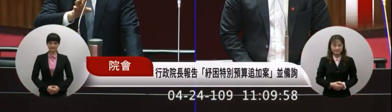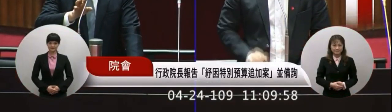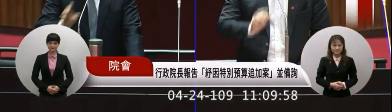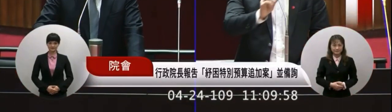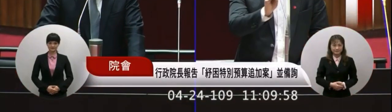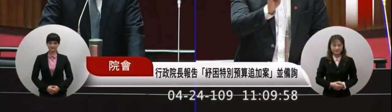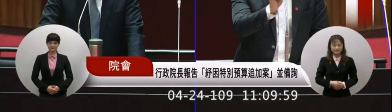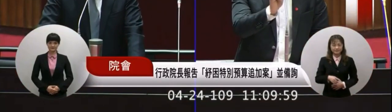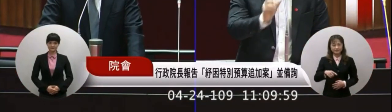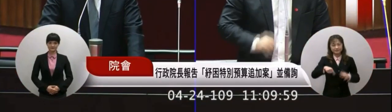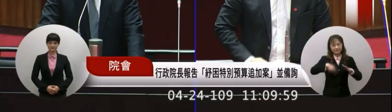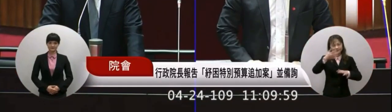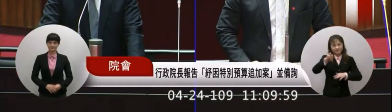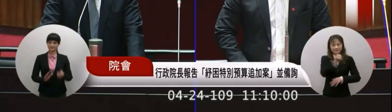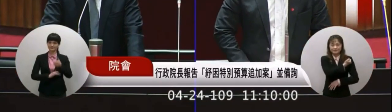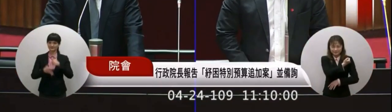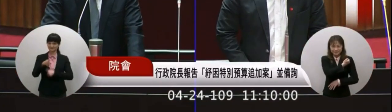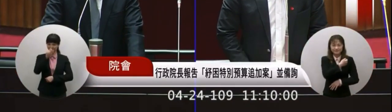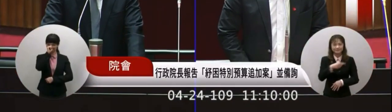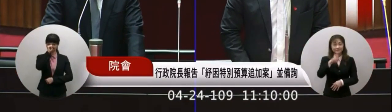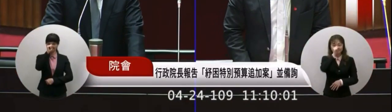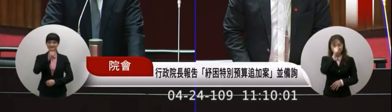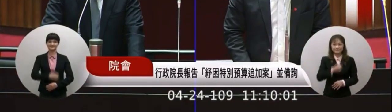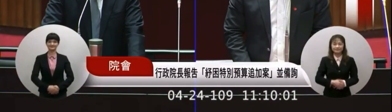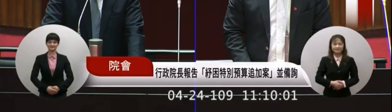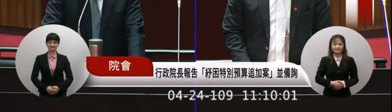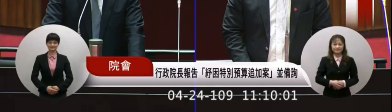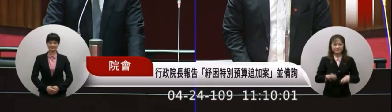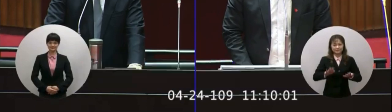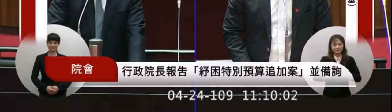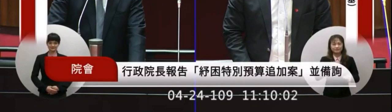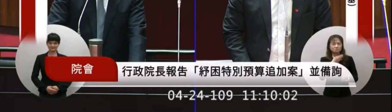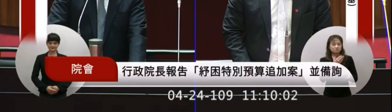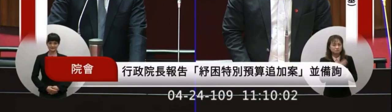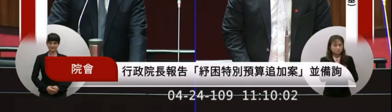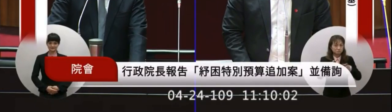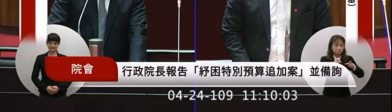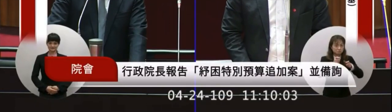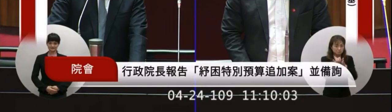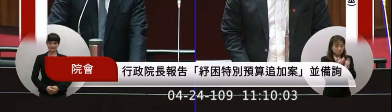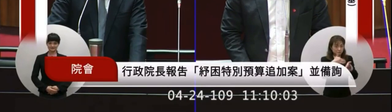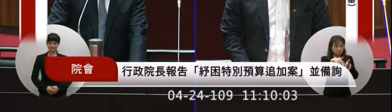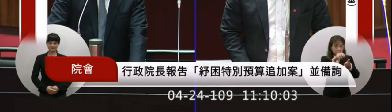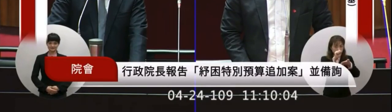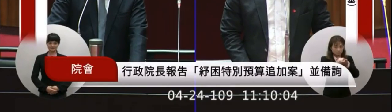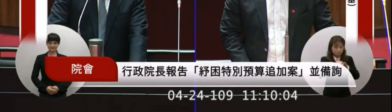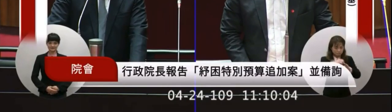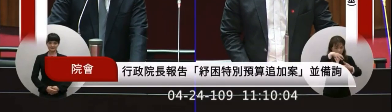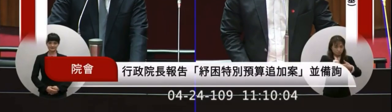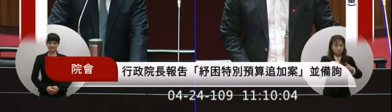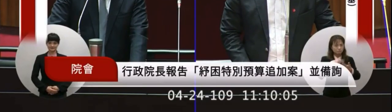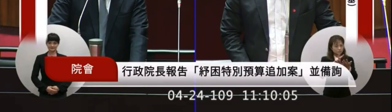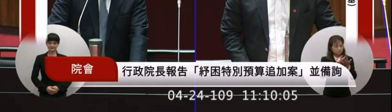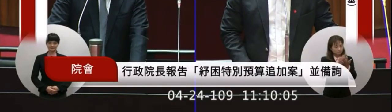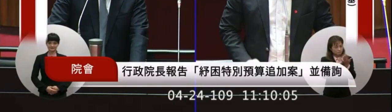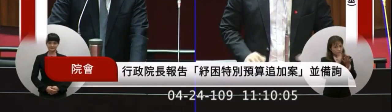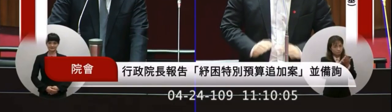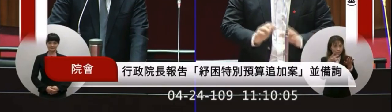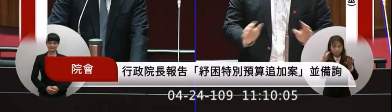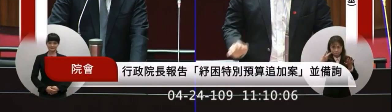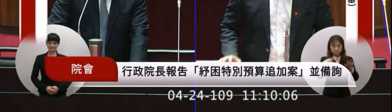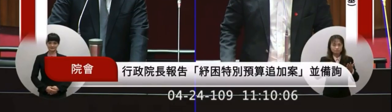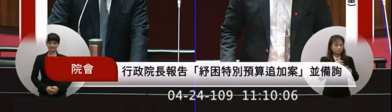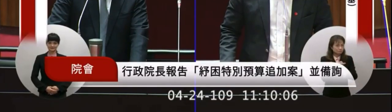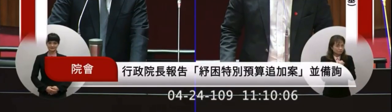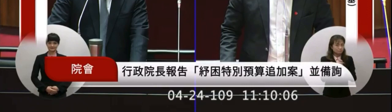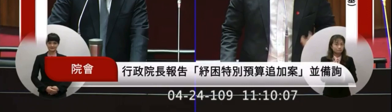院长辛苦。 喂，阿你好， 你好。咱纾困的这个预算书内底第二面，我看我注意到讲，咱即马